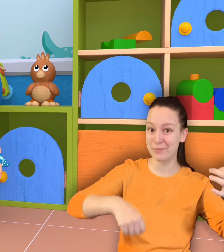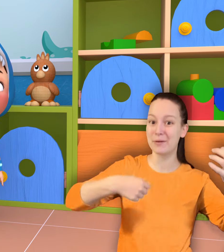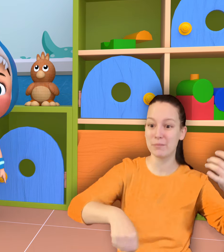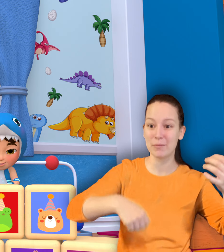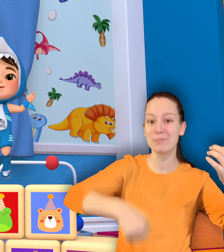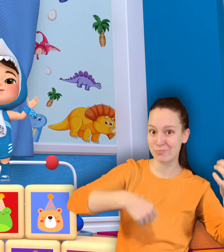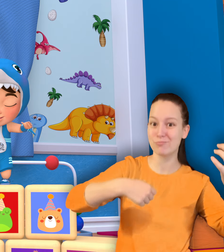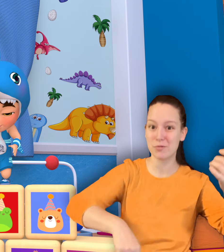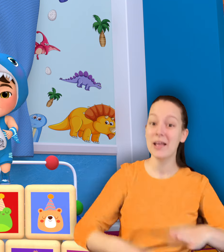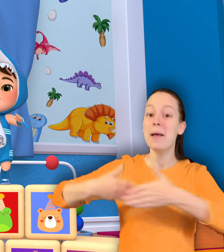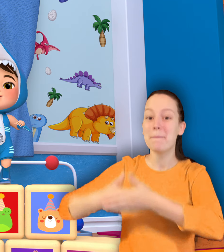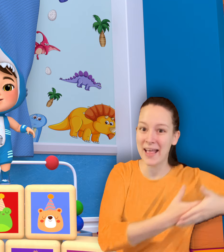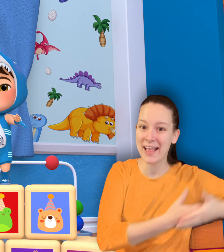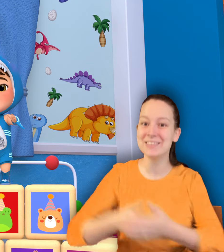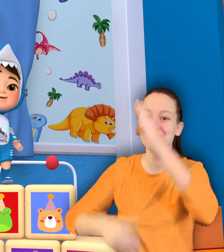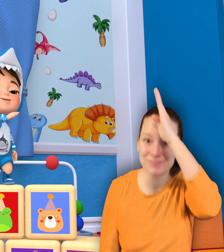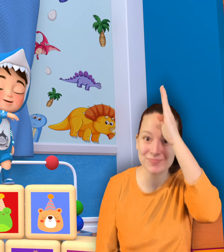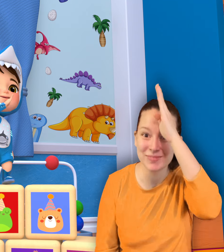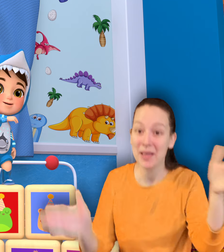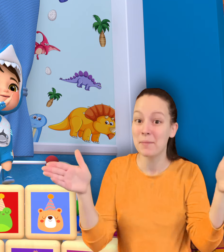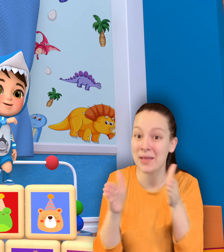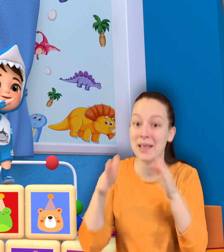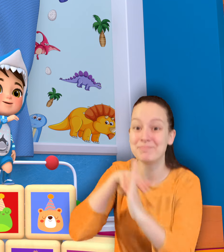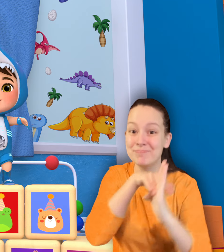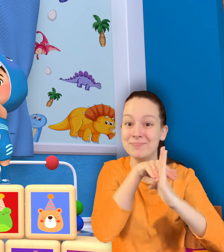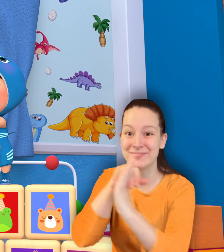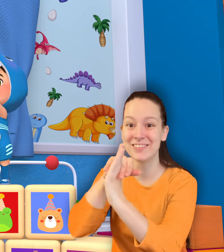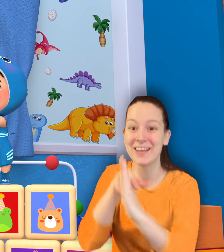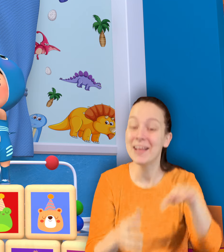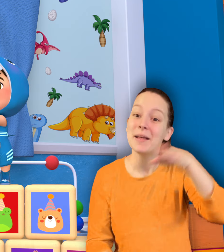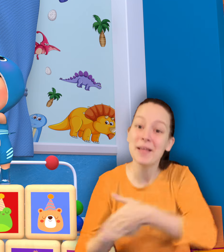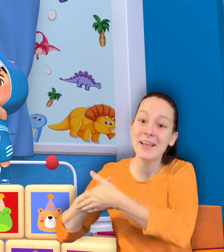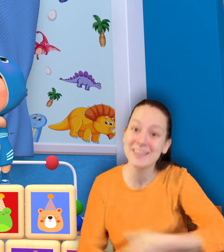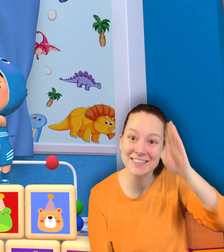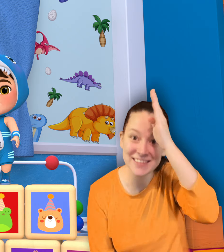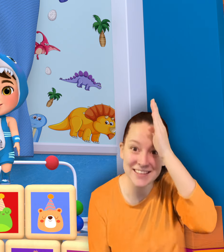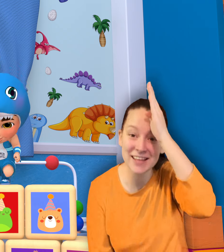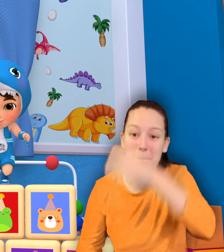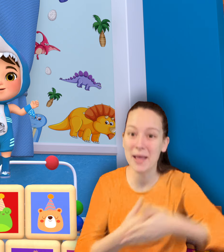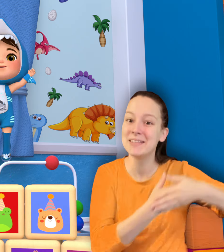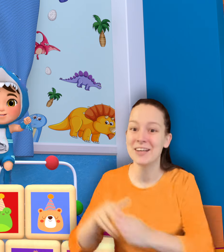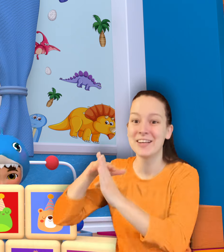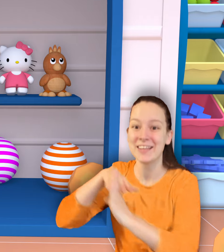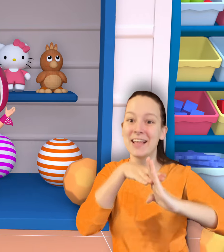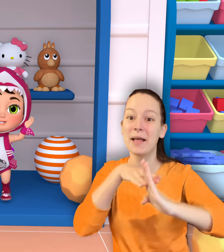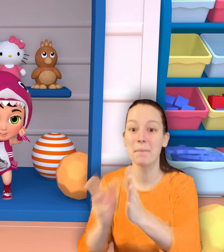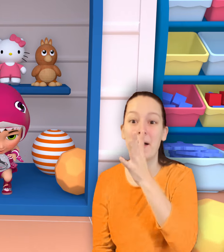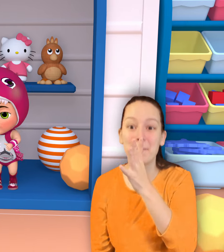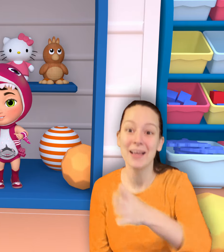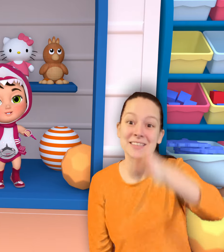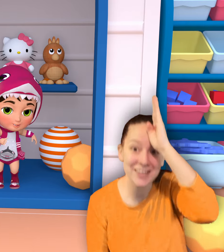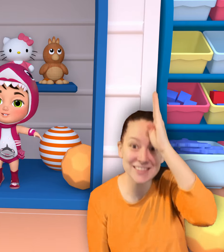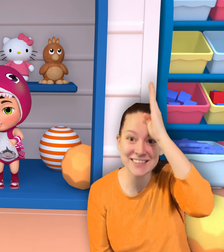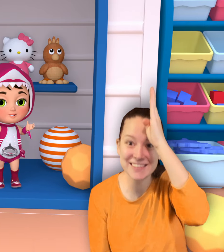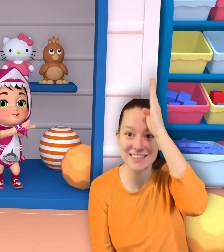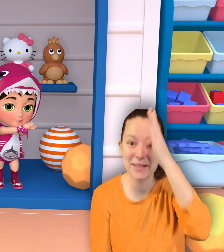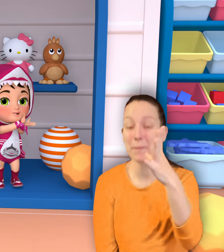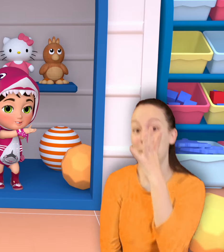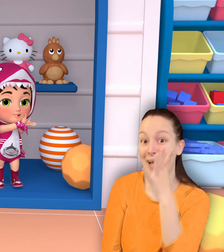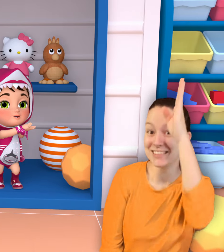areちびザメちびザメちびザメちびザメママ